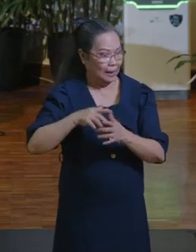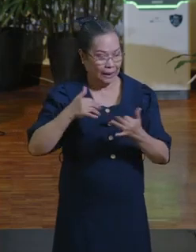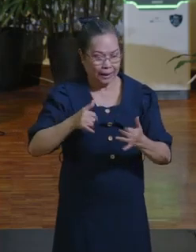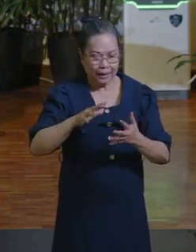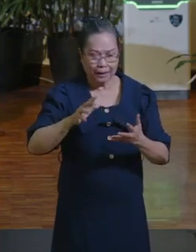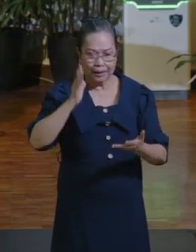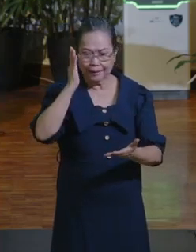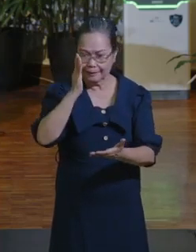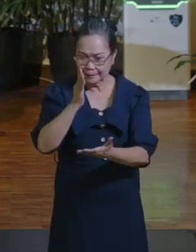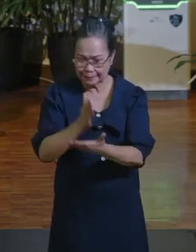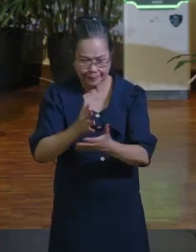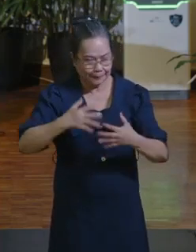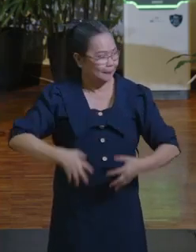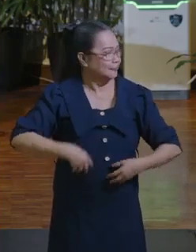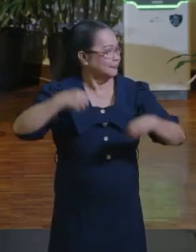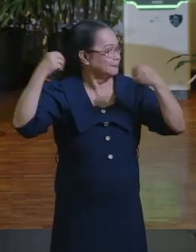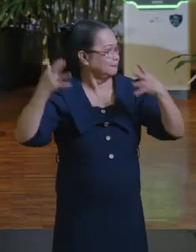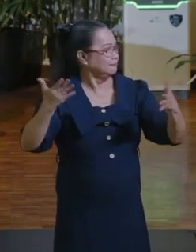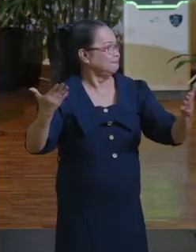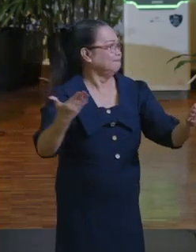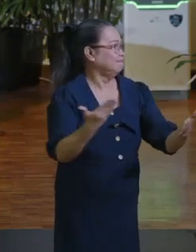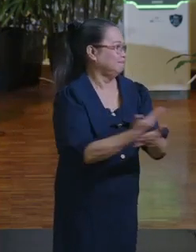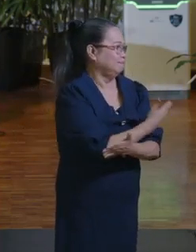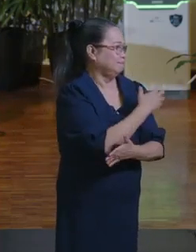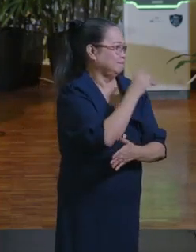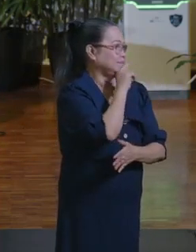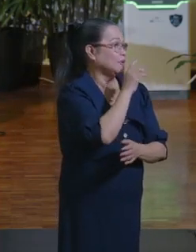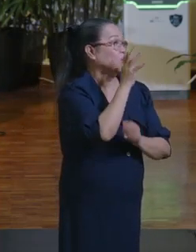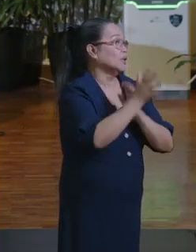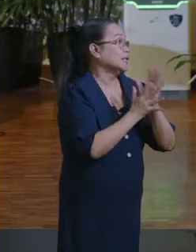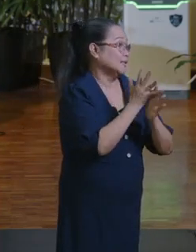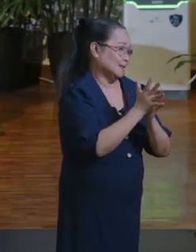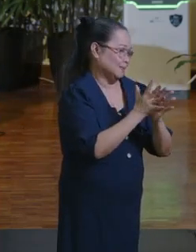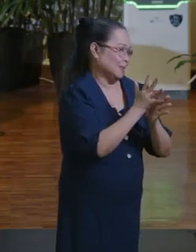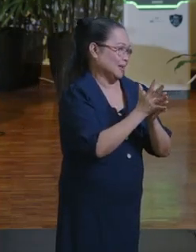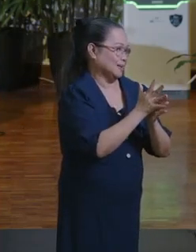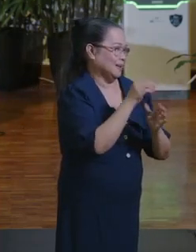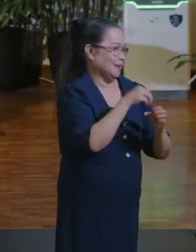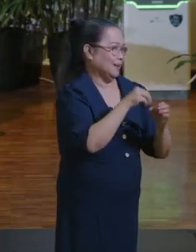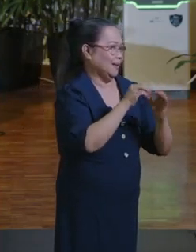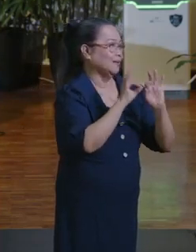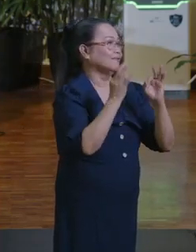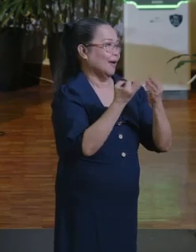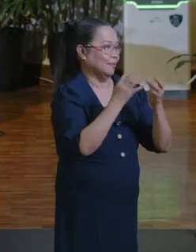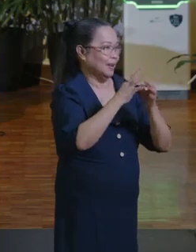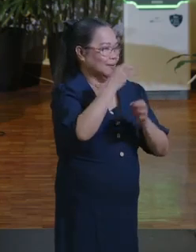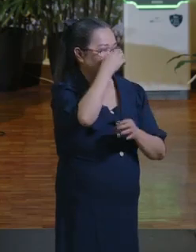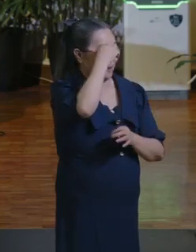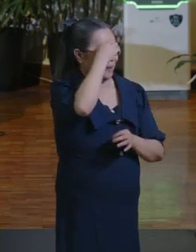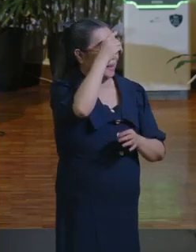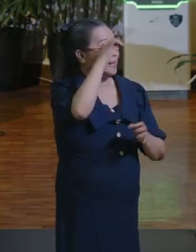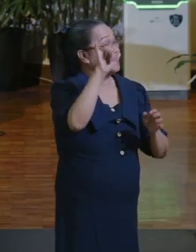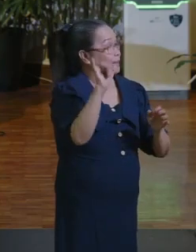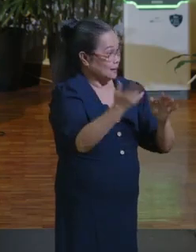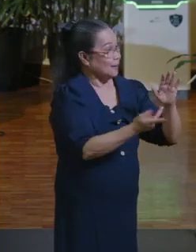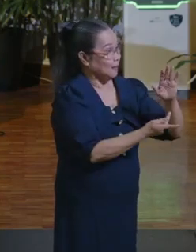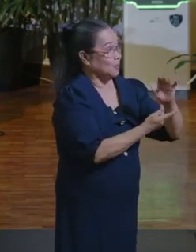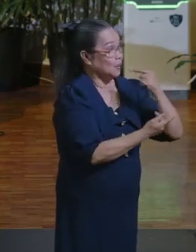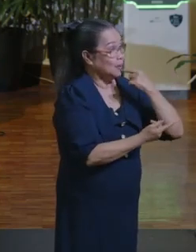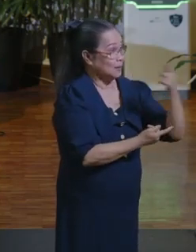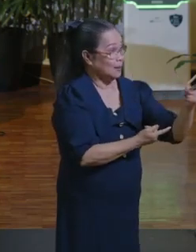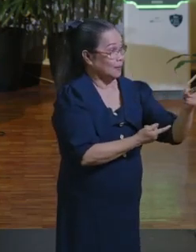ni Paul. Na ang mga na kay Kristo na, iwinawaksi ang dating buhay